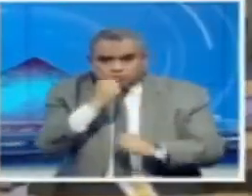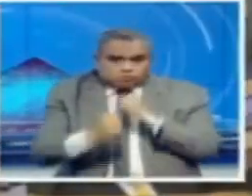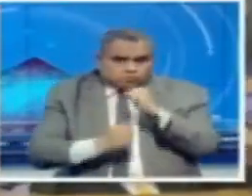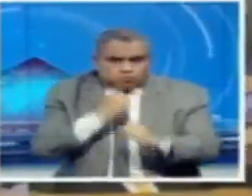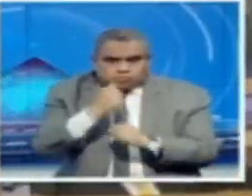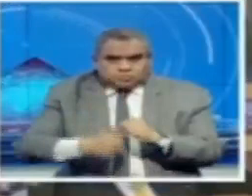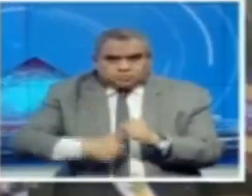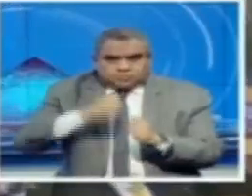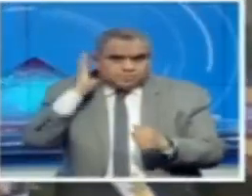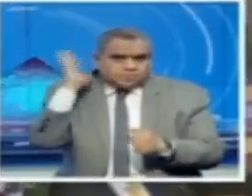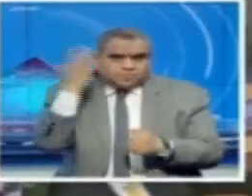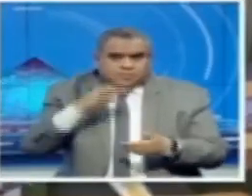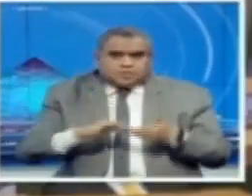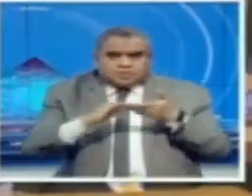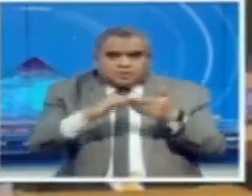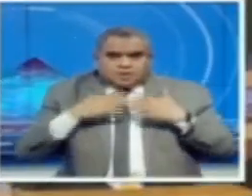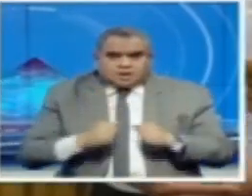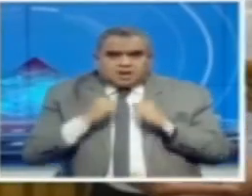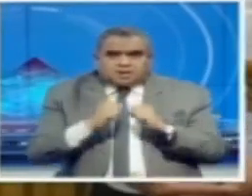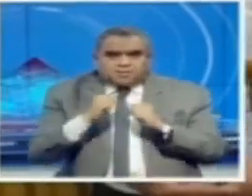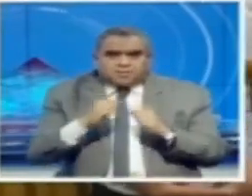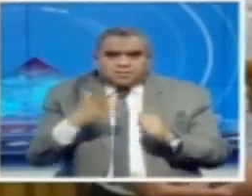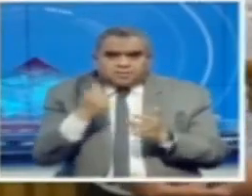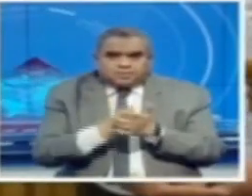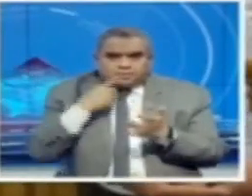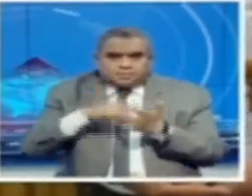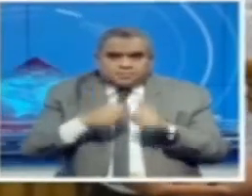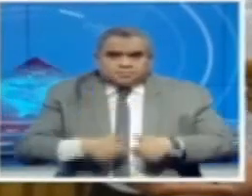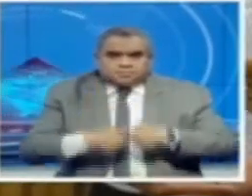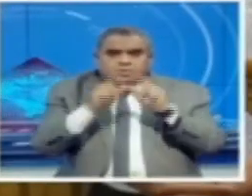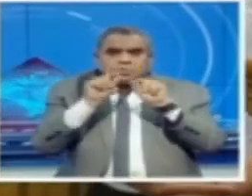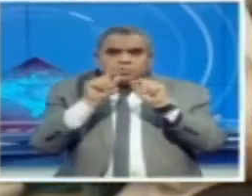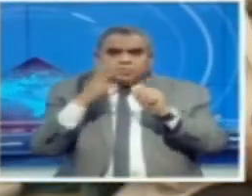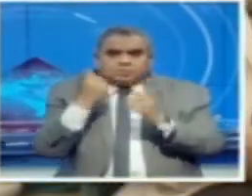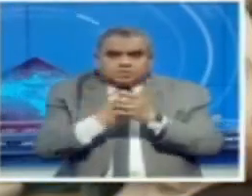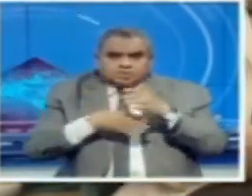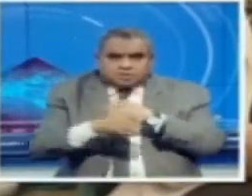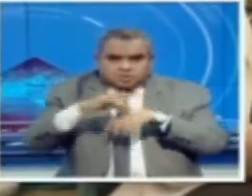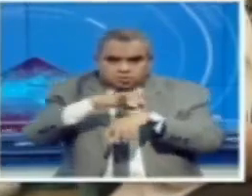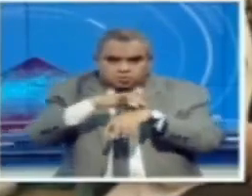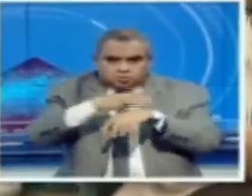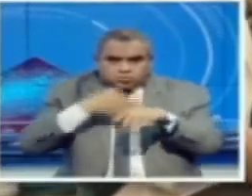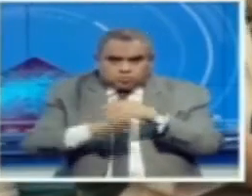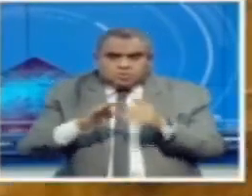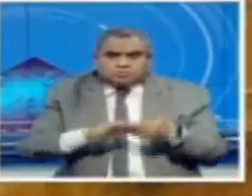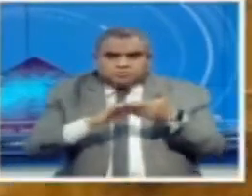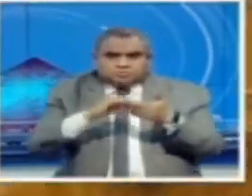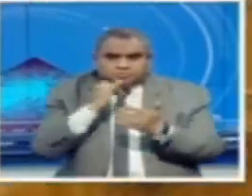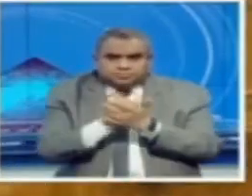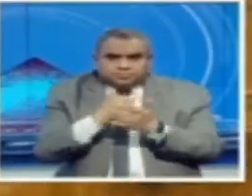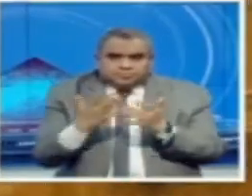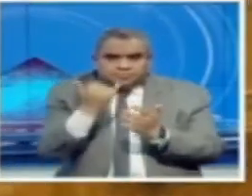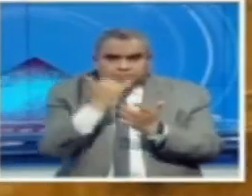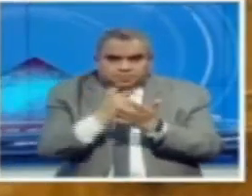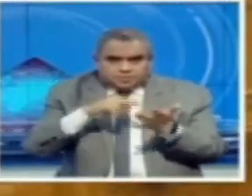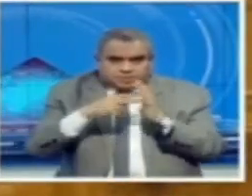الذي يبذل من خلال هذا القطاع الحيوي الذي يعد محورا أساسيا في تطوير منظومة الطب في مصر بل والعالم، وما قام